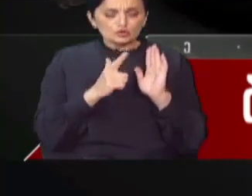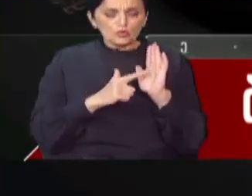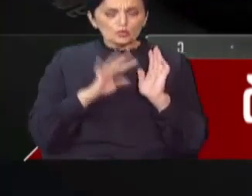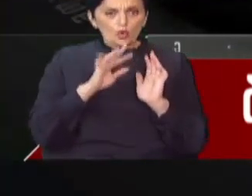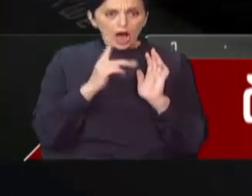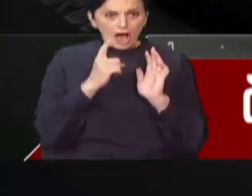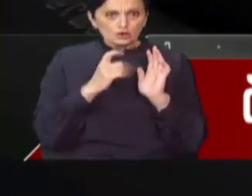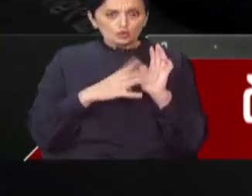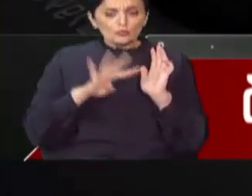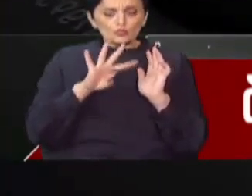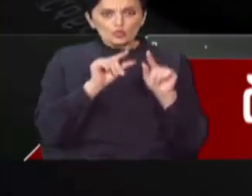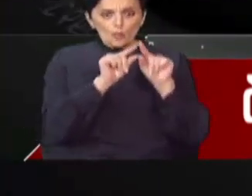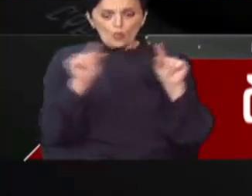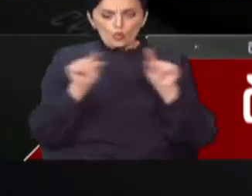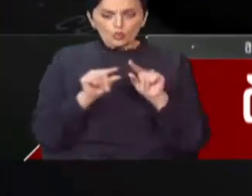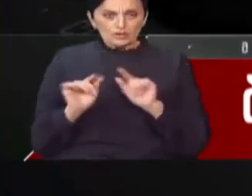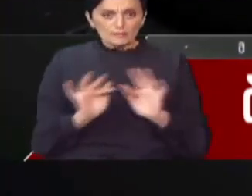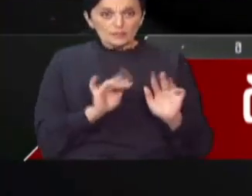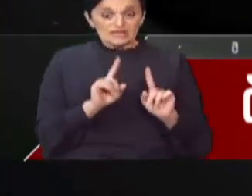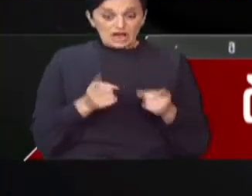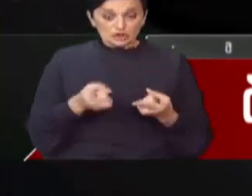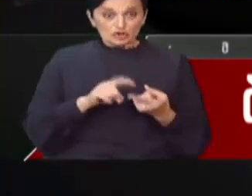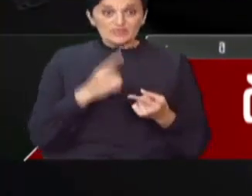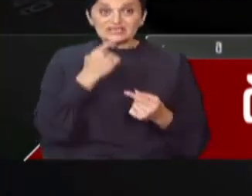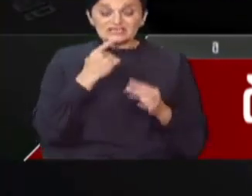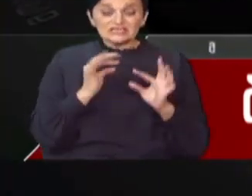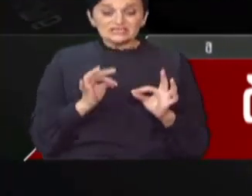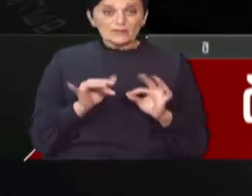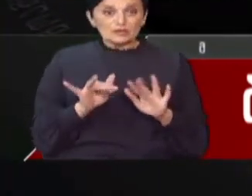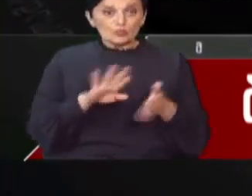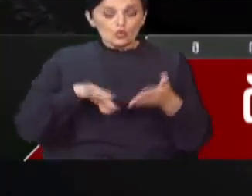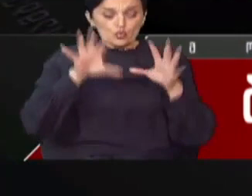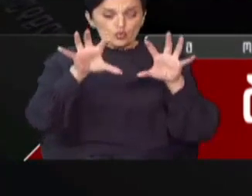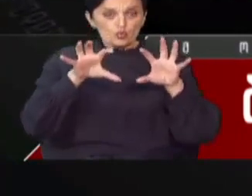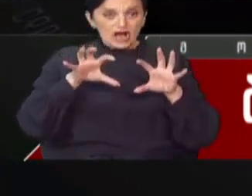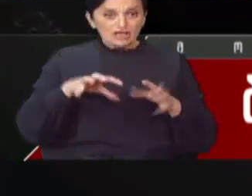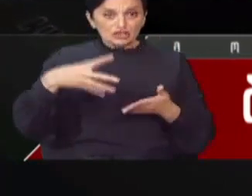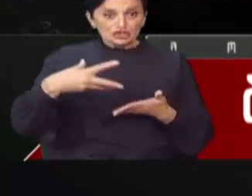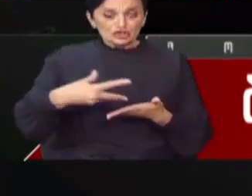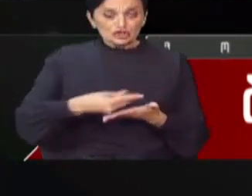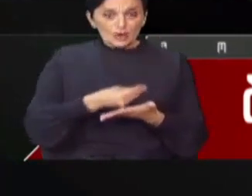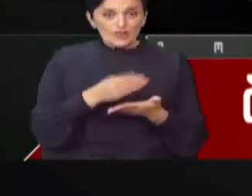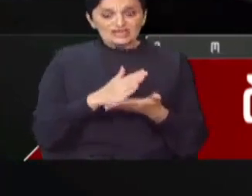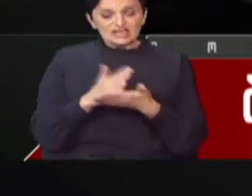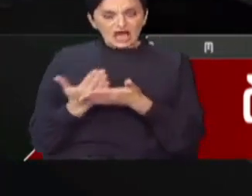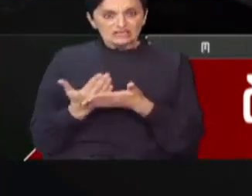194 მუხლებით მიმდინარეობს. რაც შეეხება ამ სისხლის სამართლის საქმეში უკანონო შემოსავლების ლეგალიზაციის